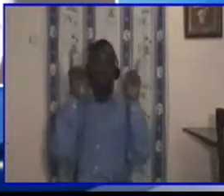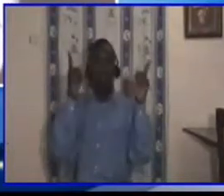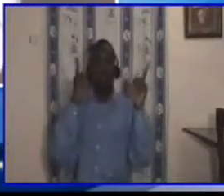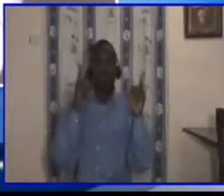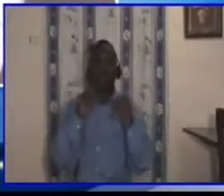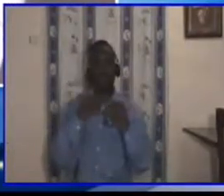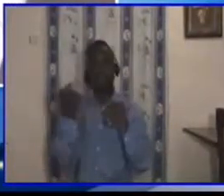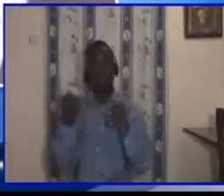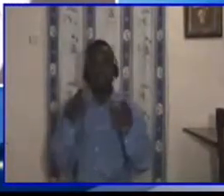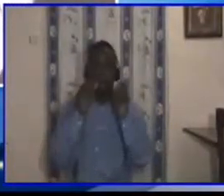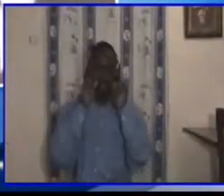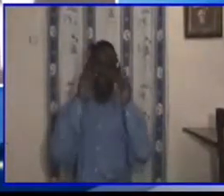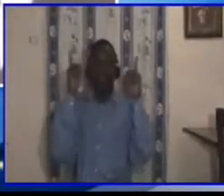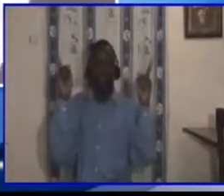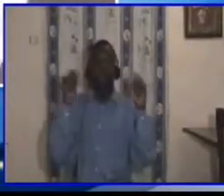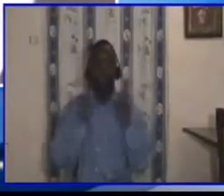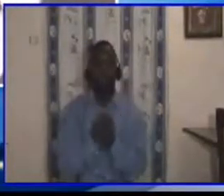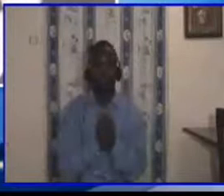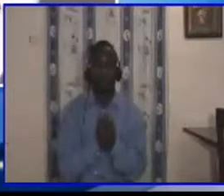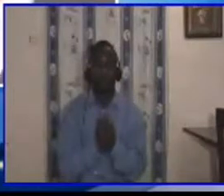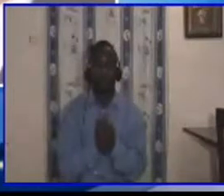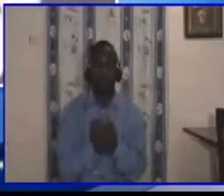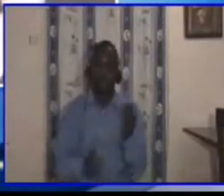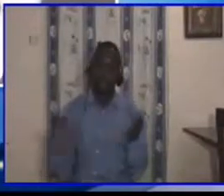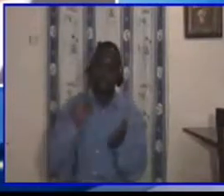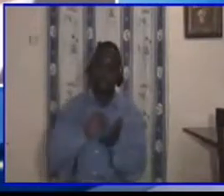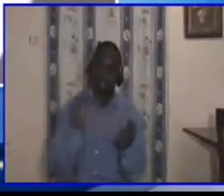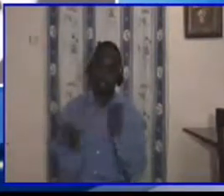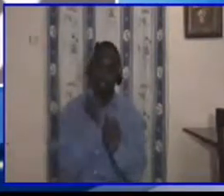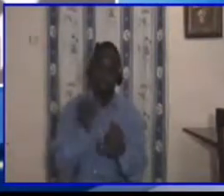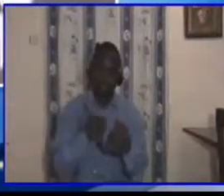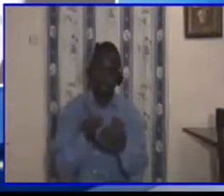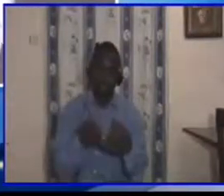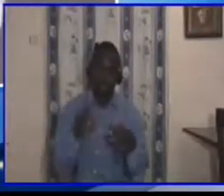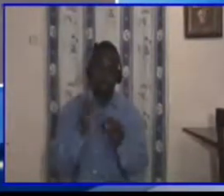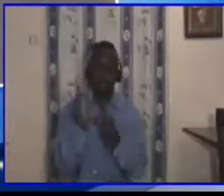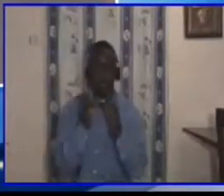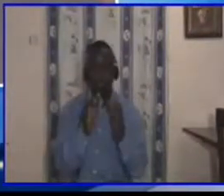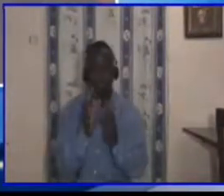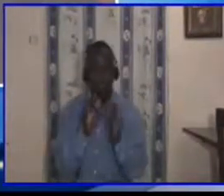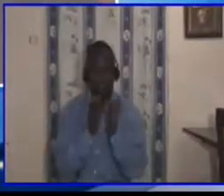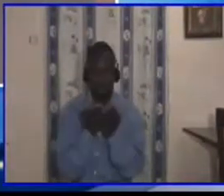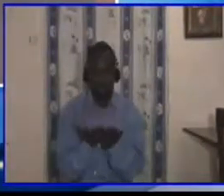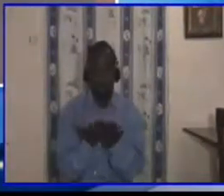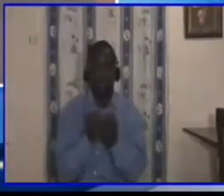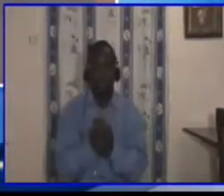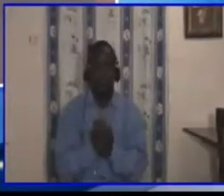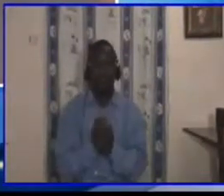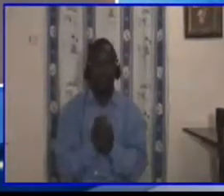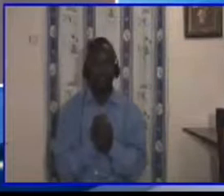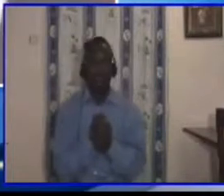dio ha dato un risveglio dopo un altro sempre